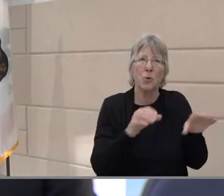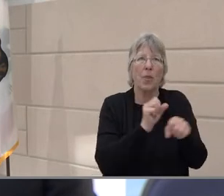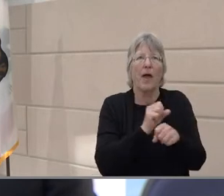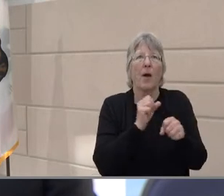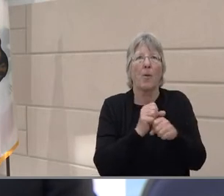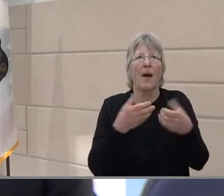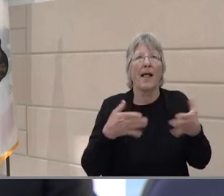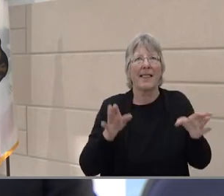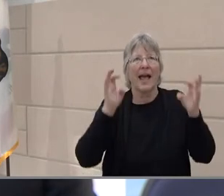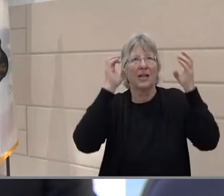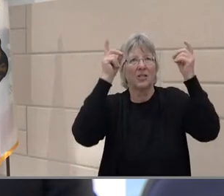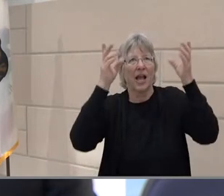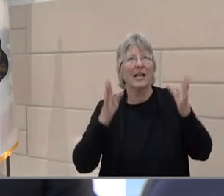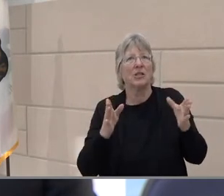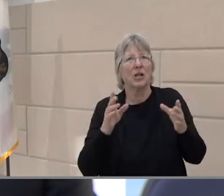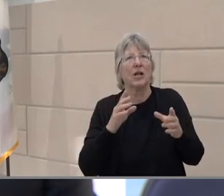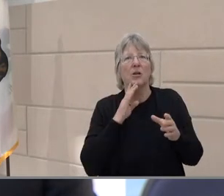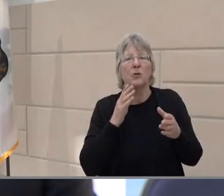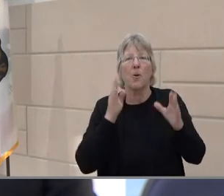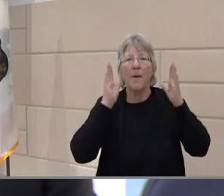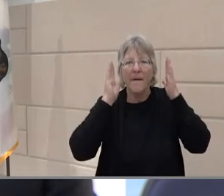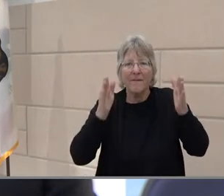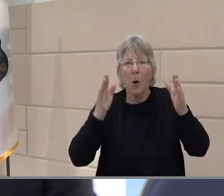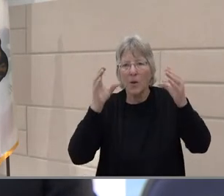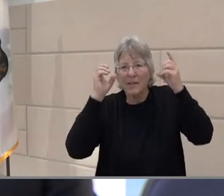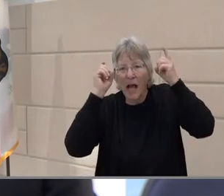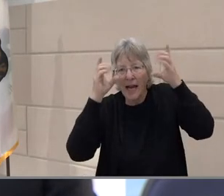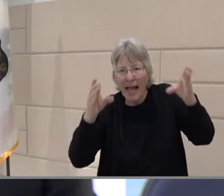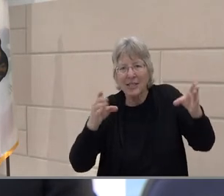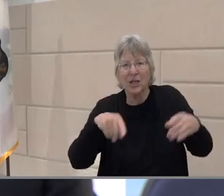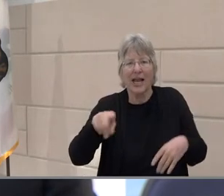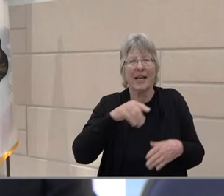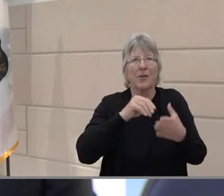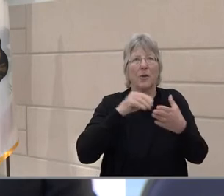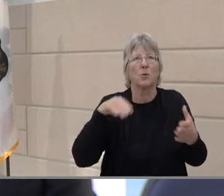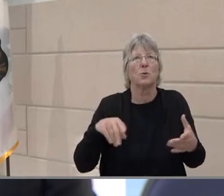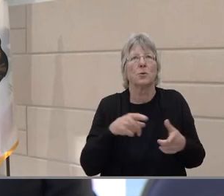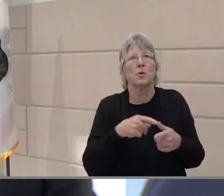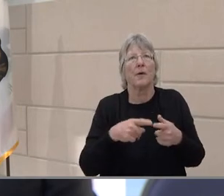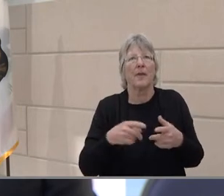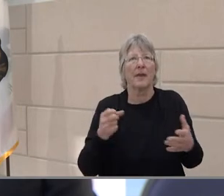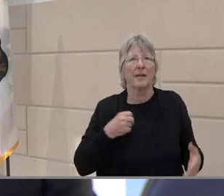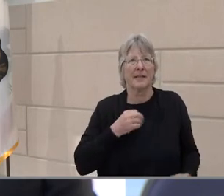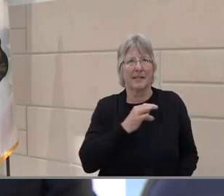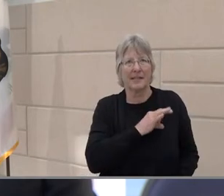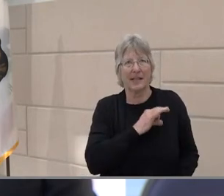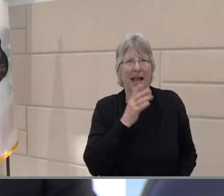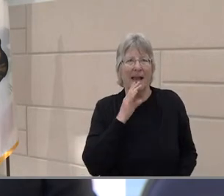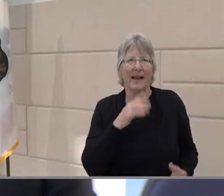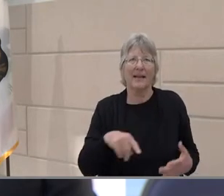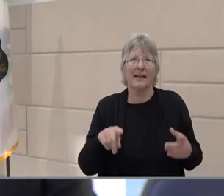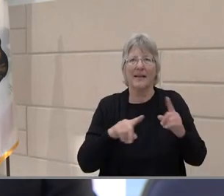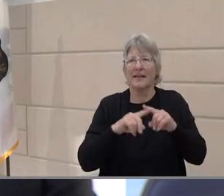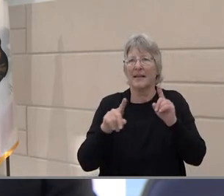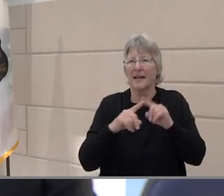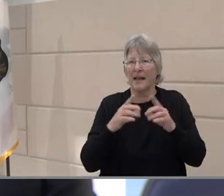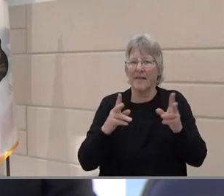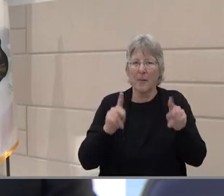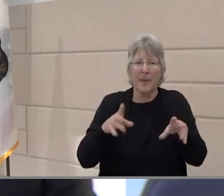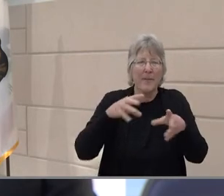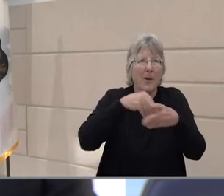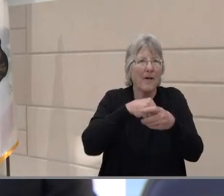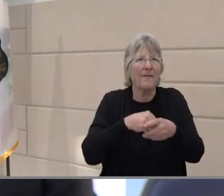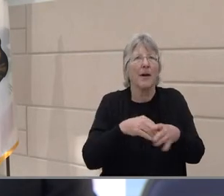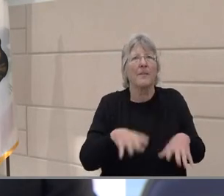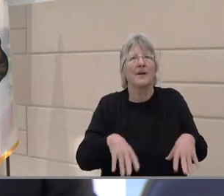និងគេហៅថាវិន័យត្រឹមត្រូវទម្លាប់ត្រឹមត្រូវសម្រាប់ធ្វើតាមដូច្នេះគឺថាវាតម្រូវ